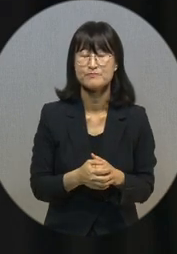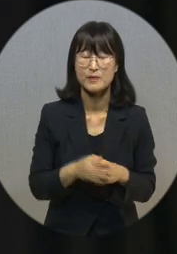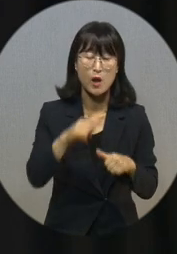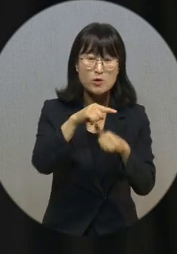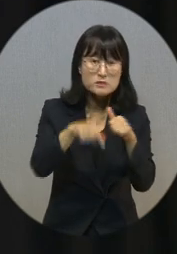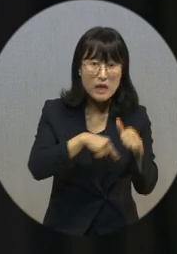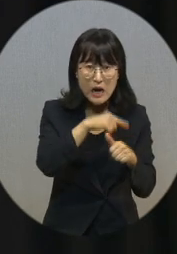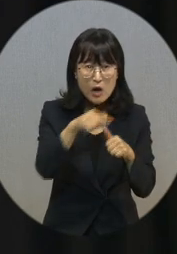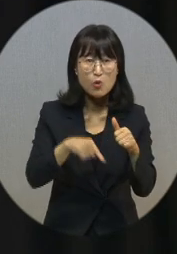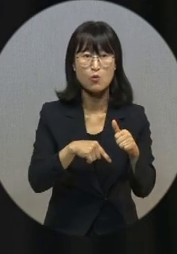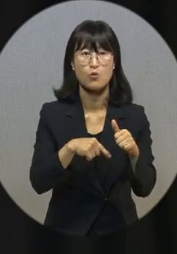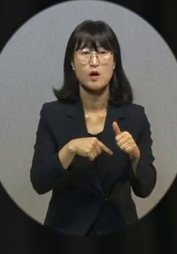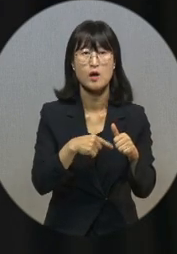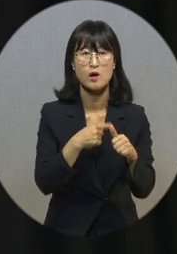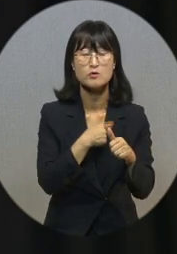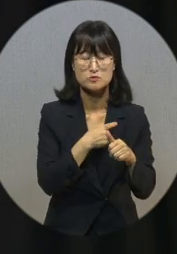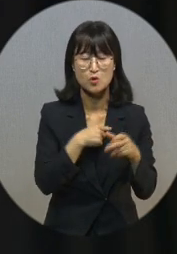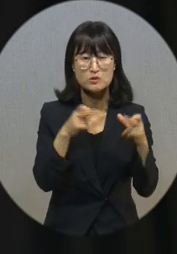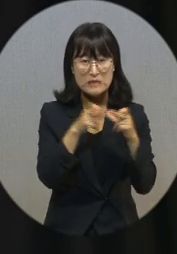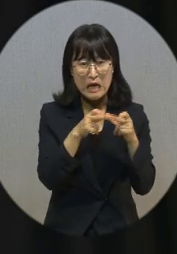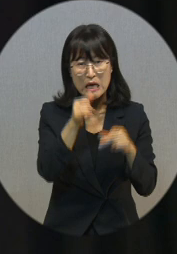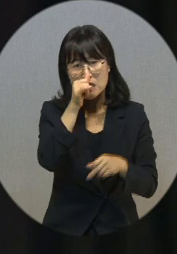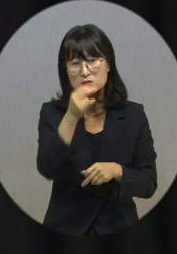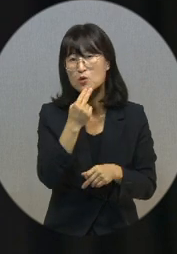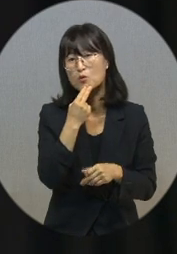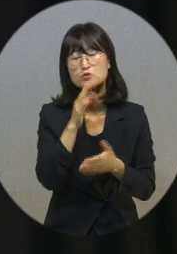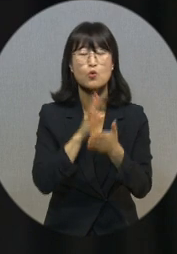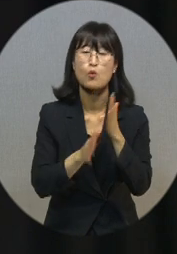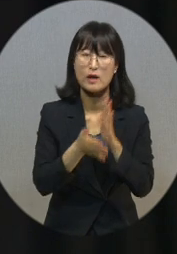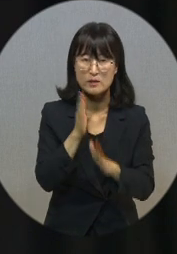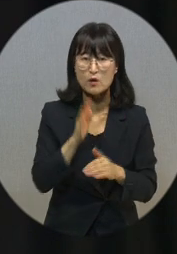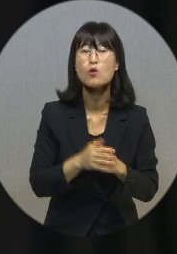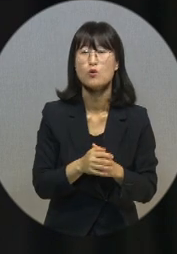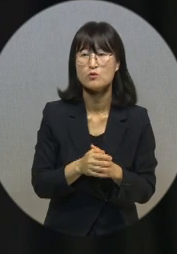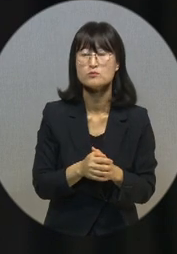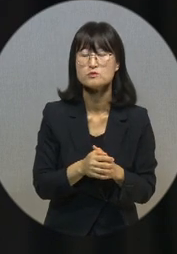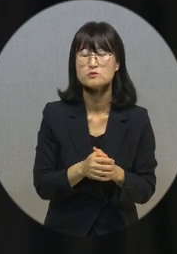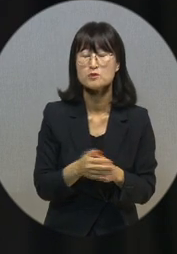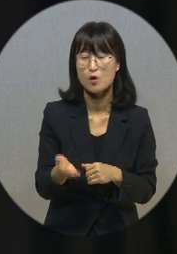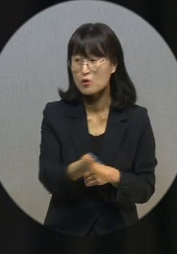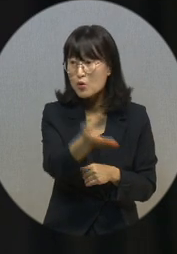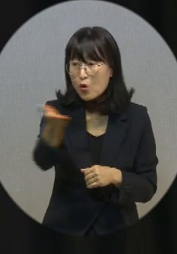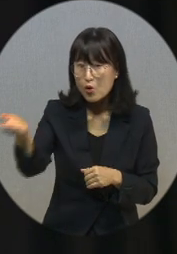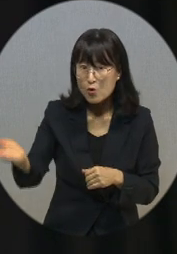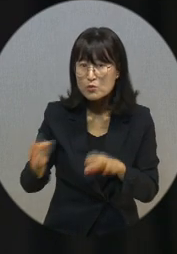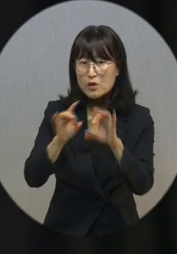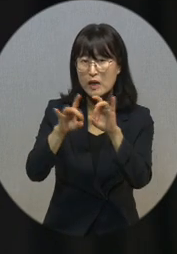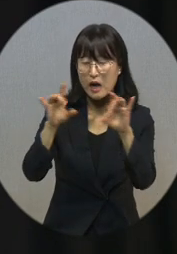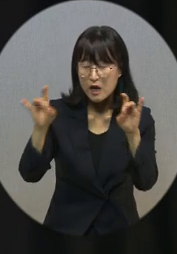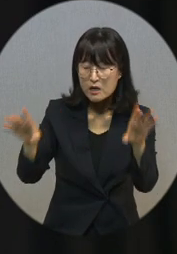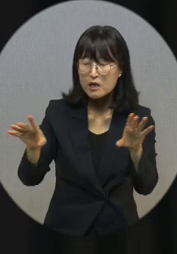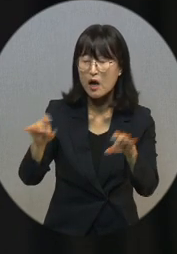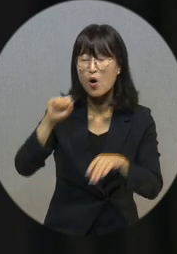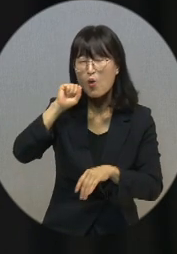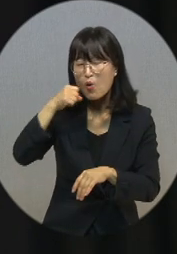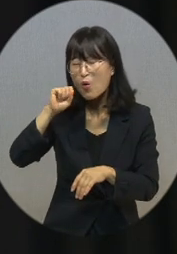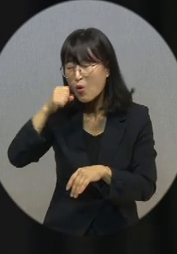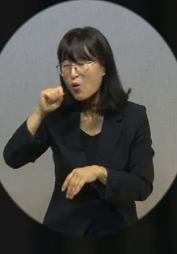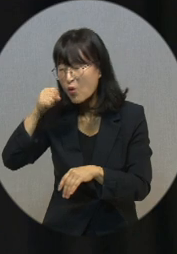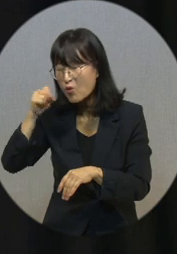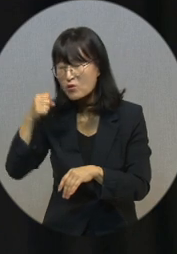상황은 어떻게 보면은 뭐 장애가 아니더라도 네. 많은 분들이 어려운 일들이 있으실 거예요. 그렇지만